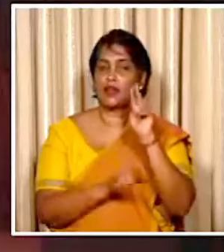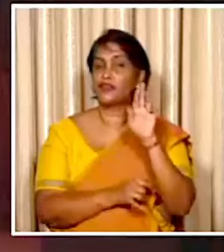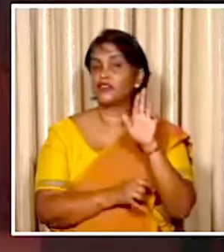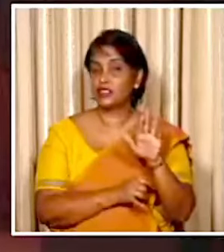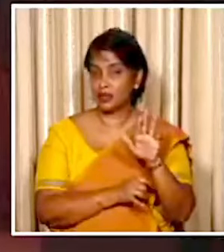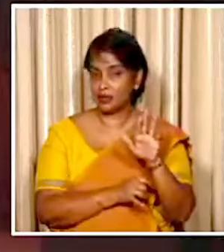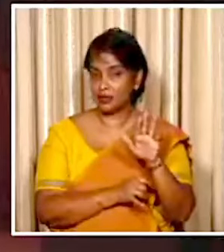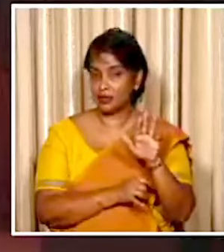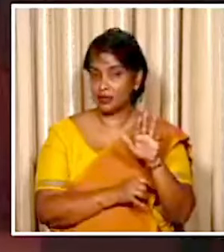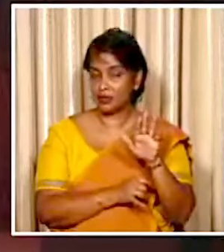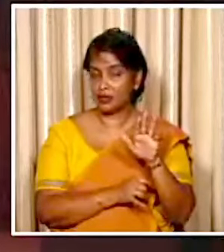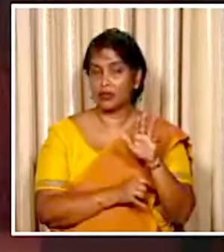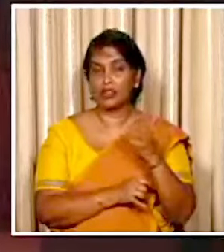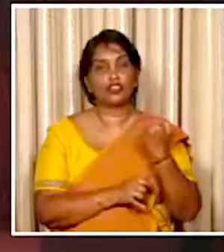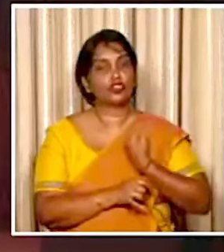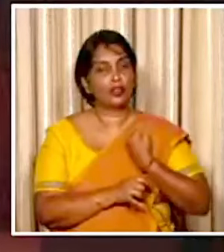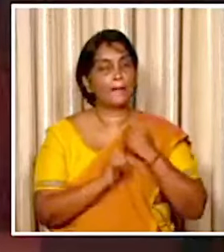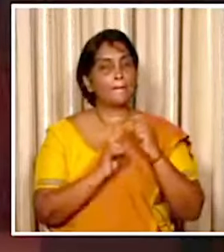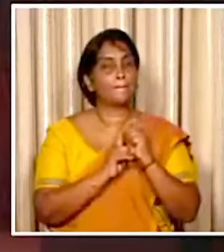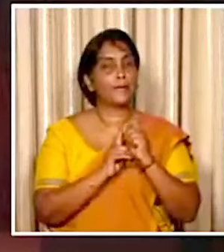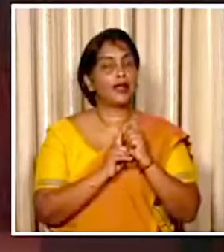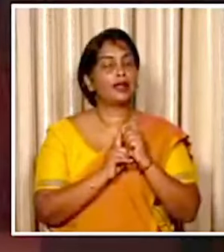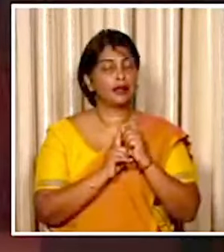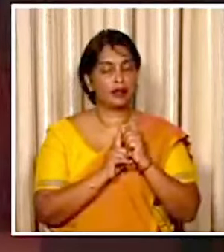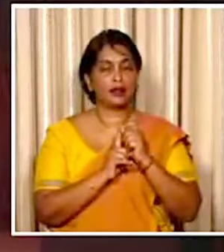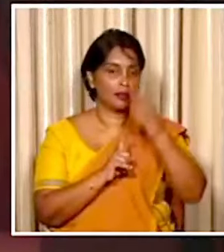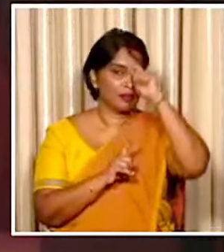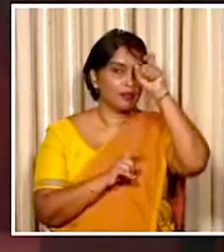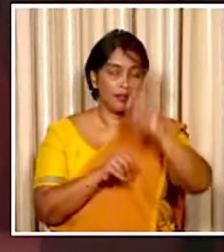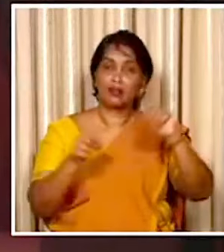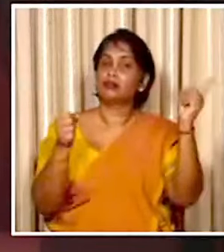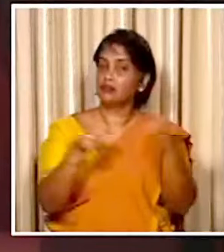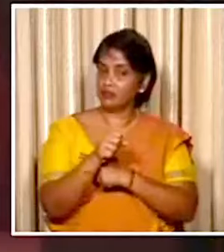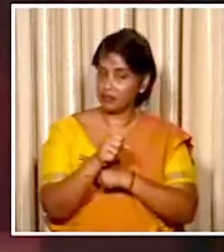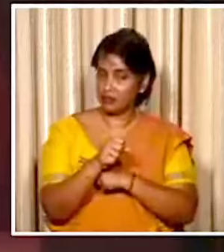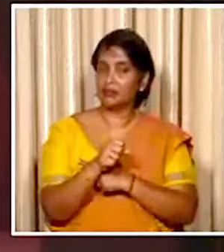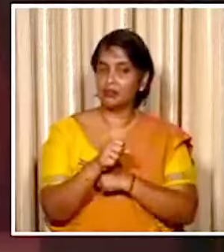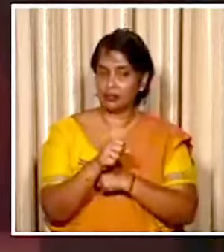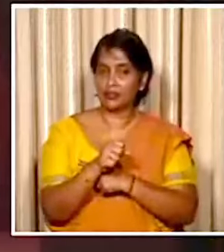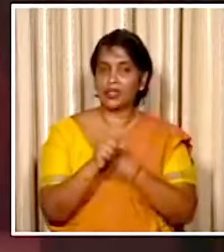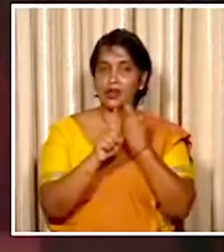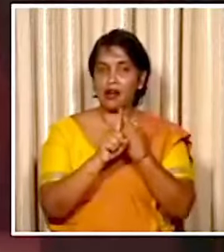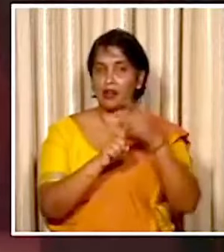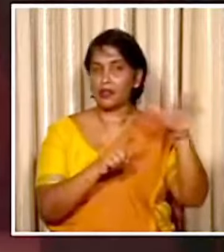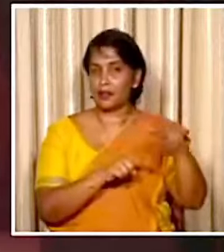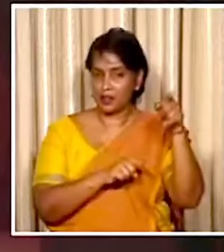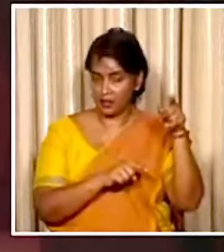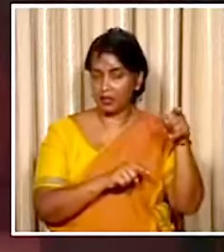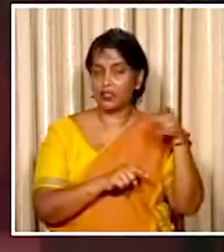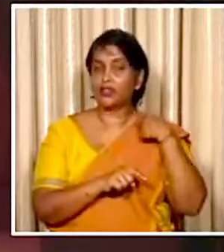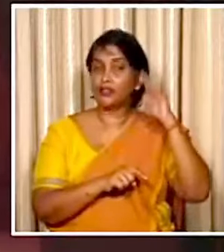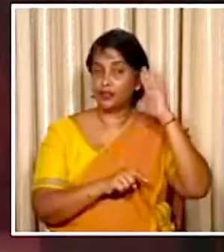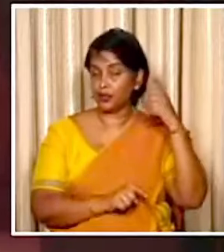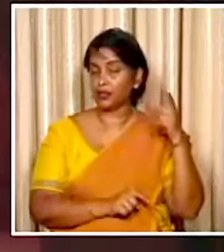වෙනිදා වෛද්‍ය ප්‍රියංකර ප්‍රසාද් ජයසිංහ මහත්මයාවත් ඝාතනය කරා ඔය කරන්දෙනිය ප්‍රදේශයේ